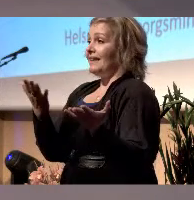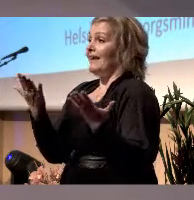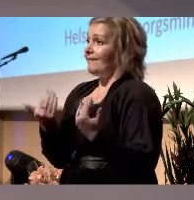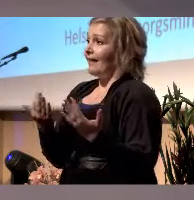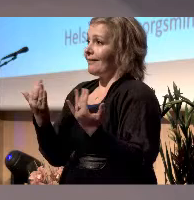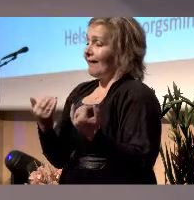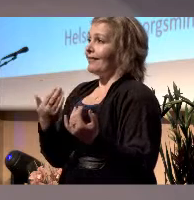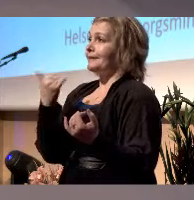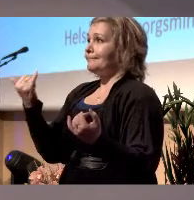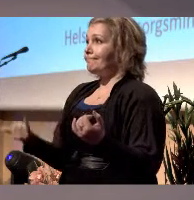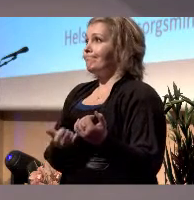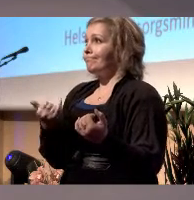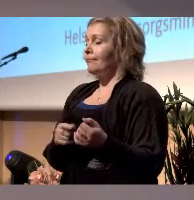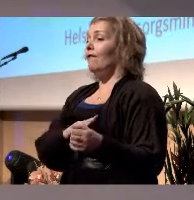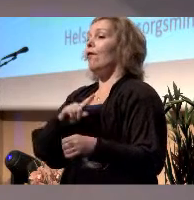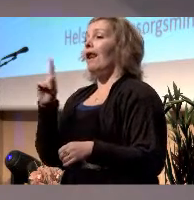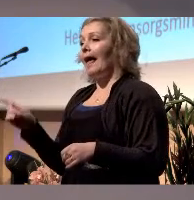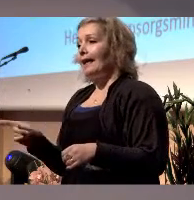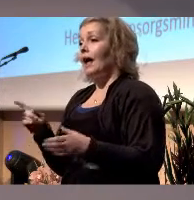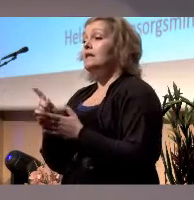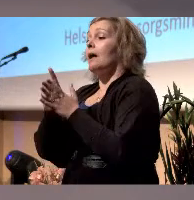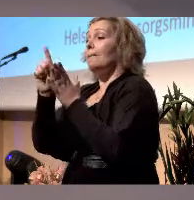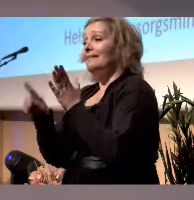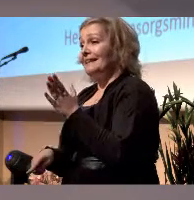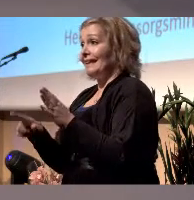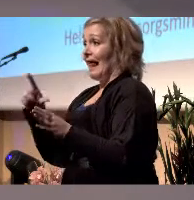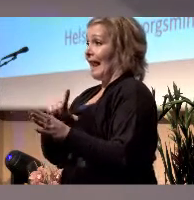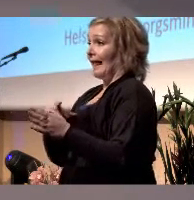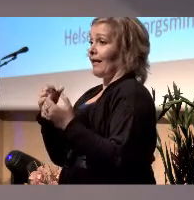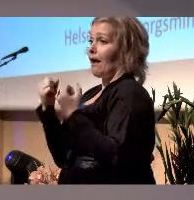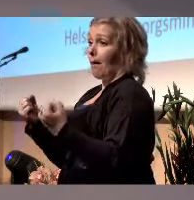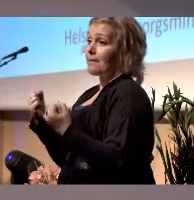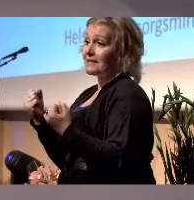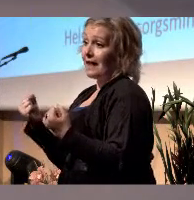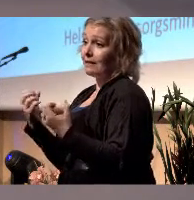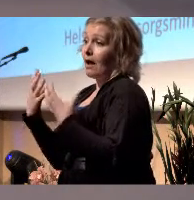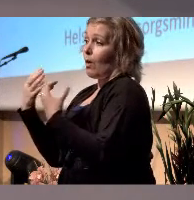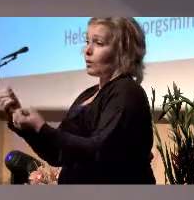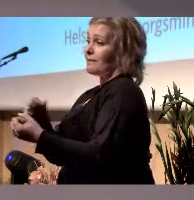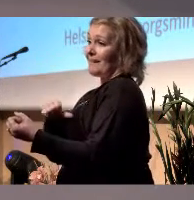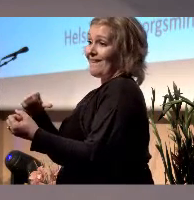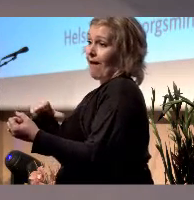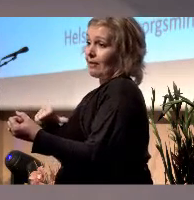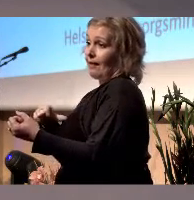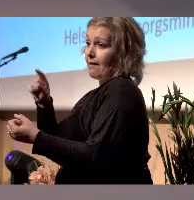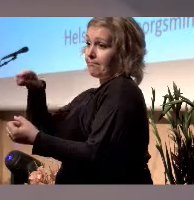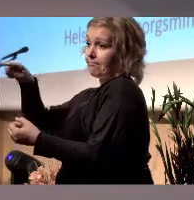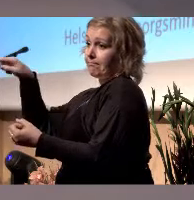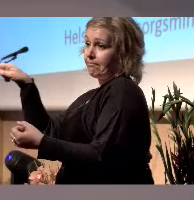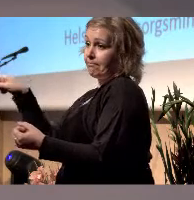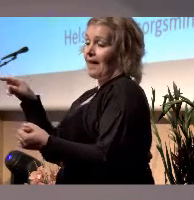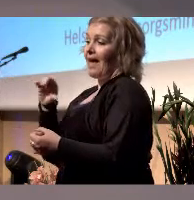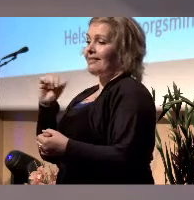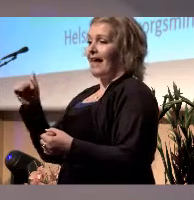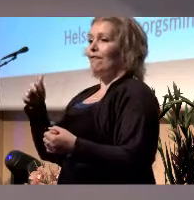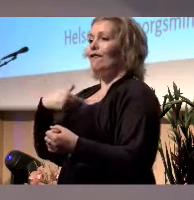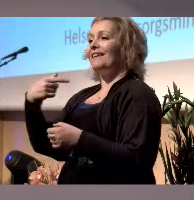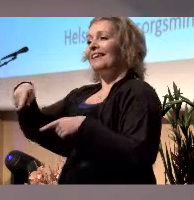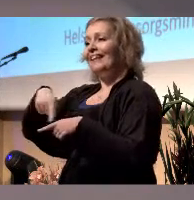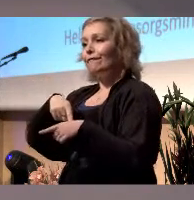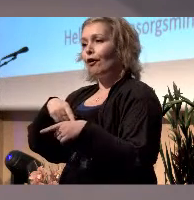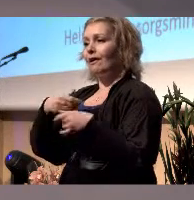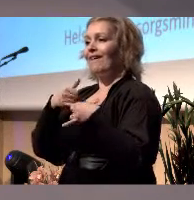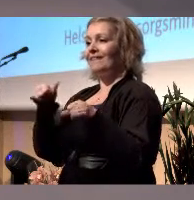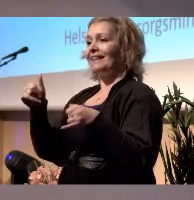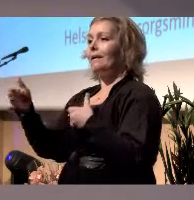venter alt for lenge. Samtidig er det ledig kapasitet hos private ideelle. Derfor innfører vi